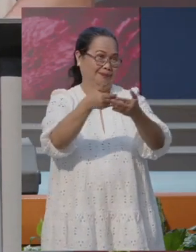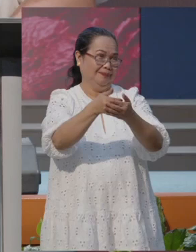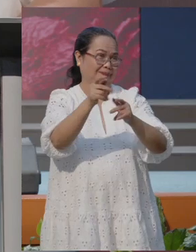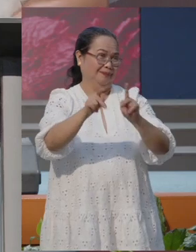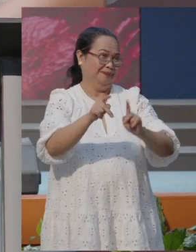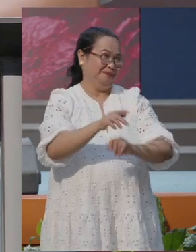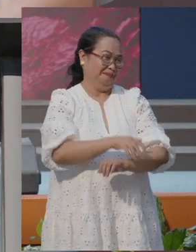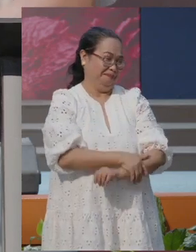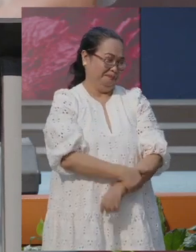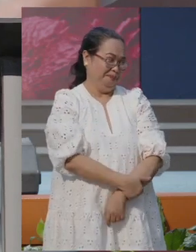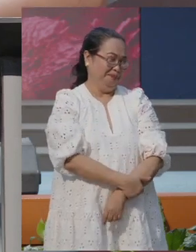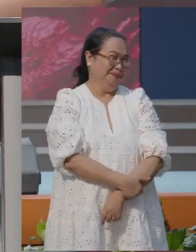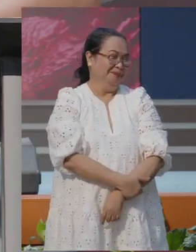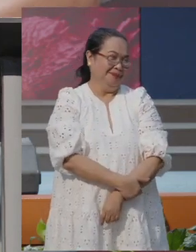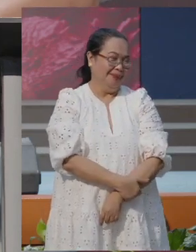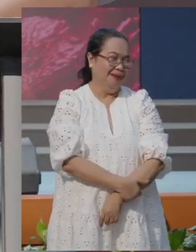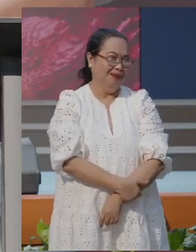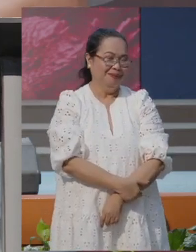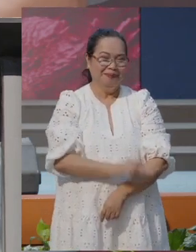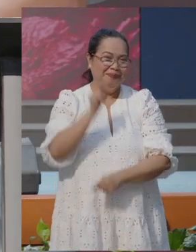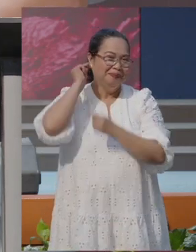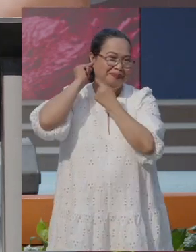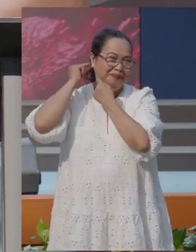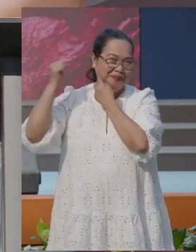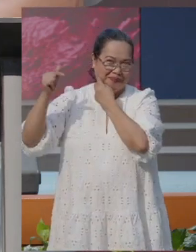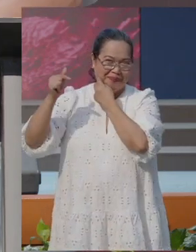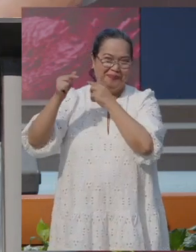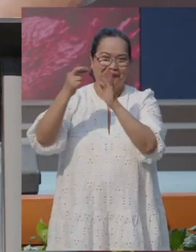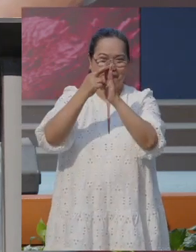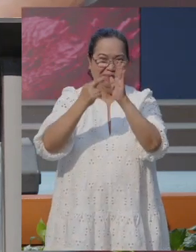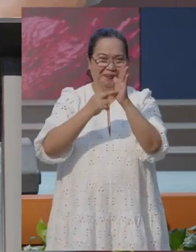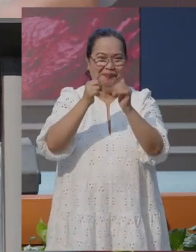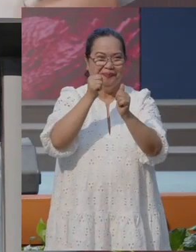Itong golden rule ang tawag sa kanila dito.